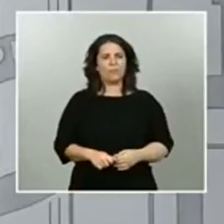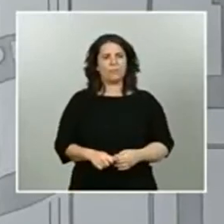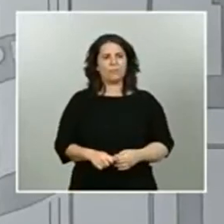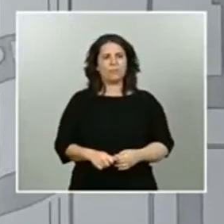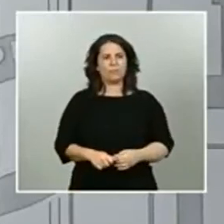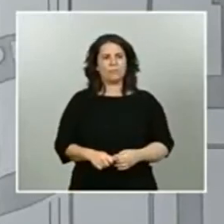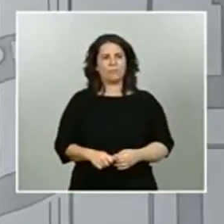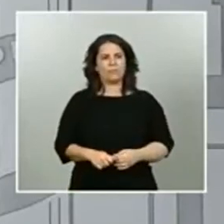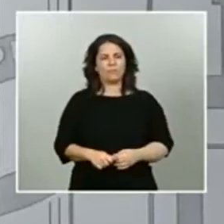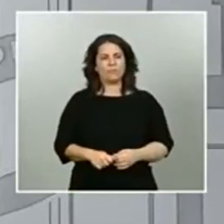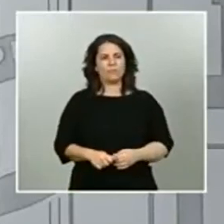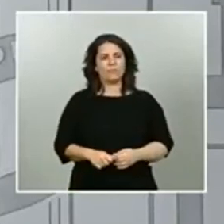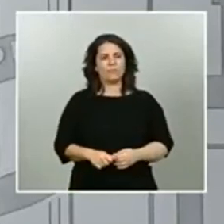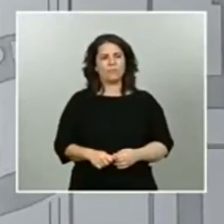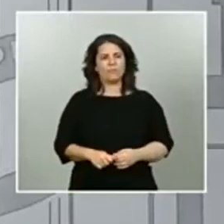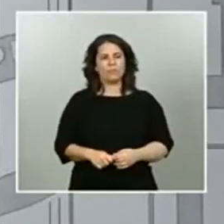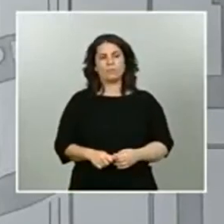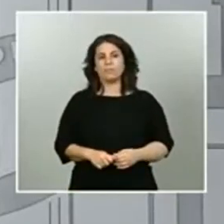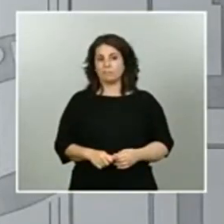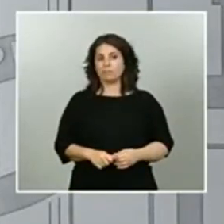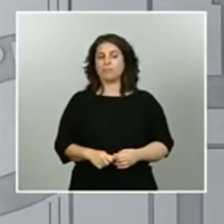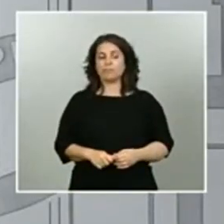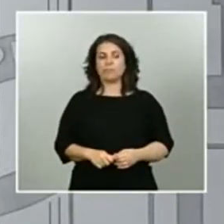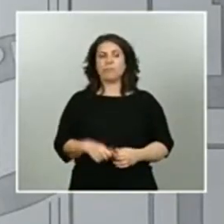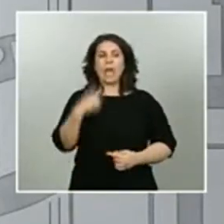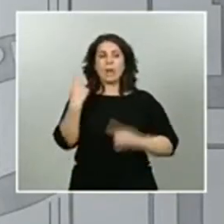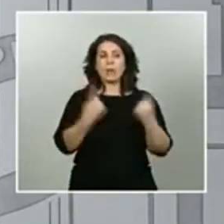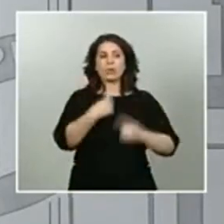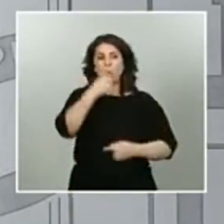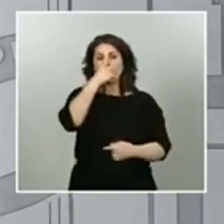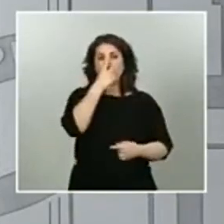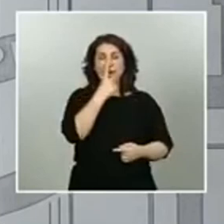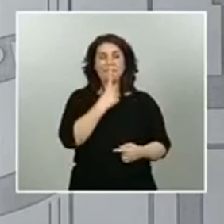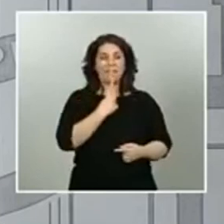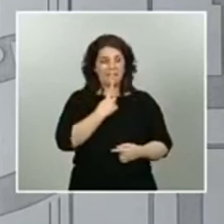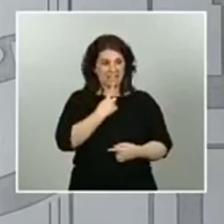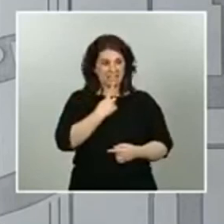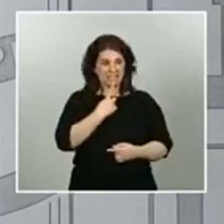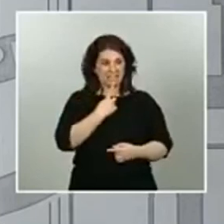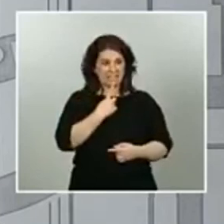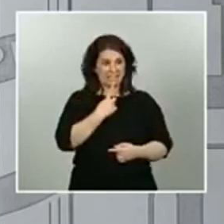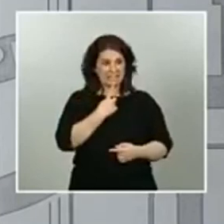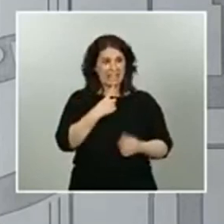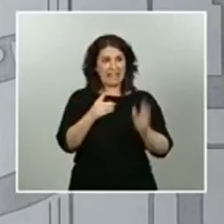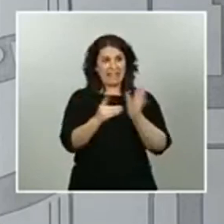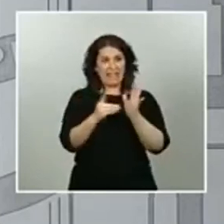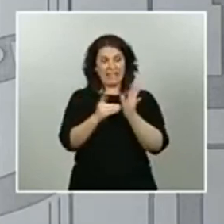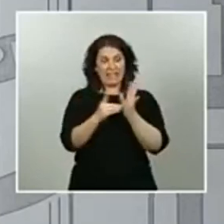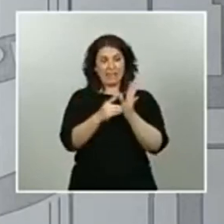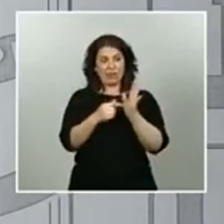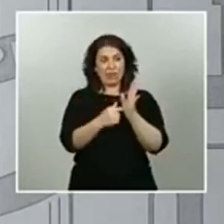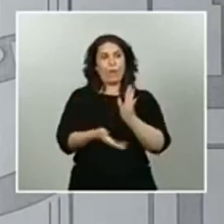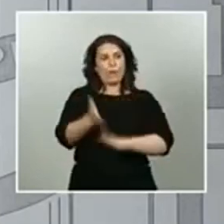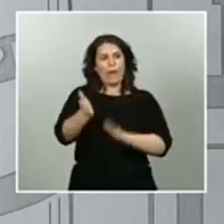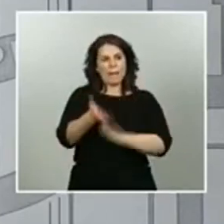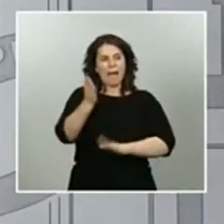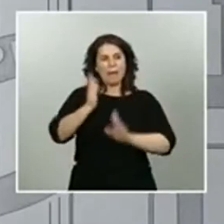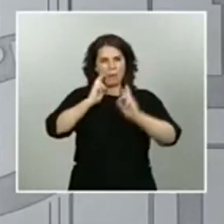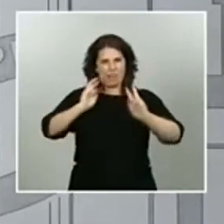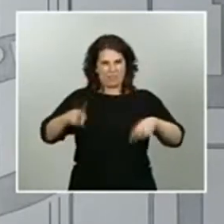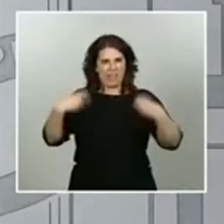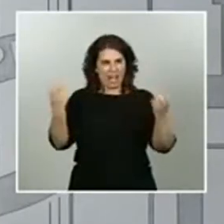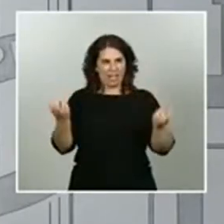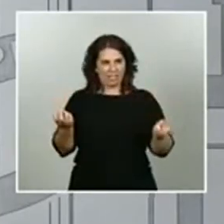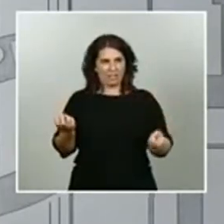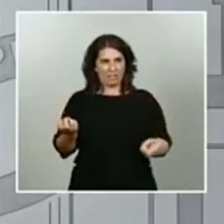quel decreto di sicurezza che vanno modificati. Abbiamo dichiarato anche in linea con alcune osservazioni che il Presidente